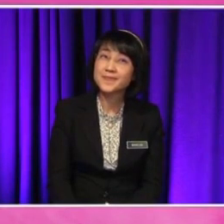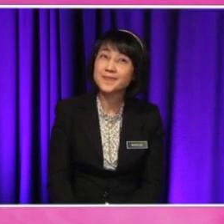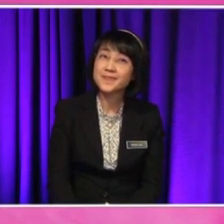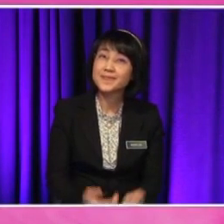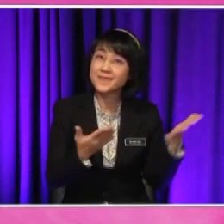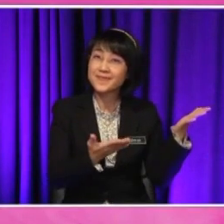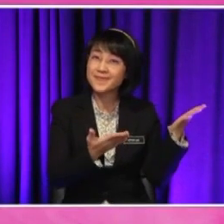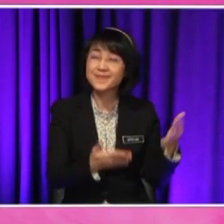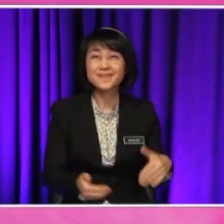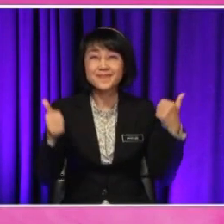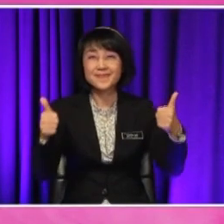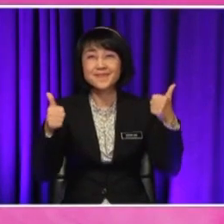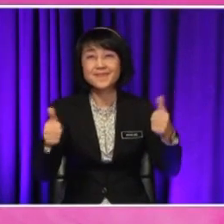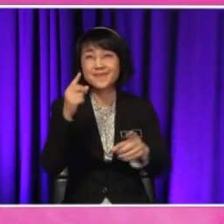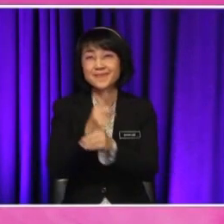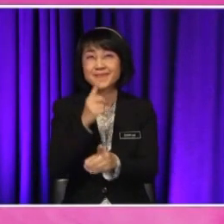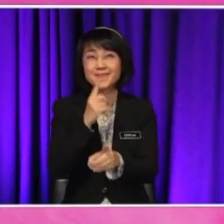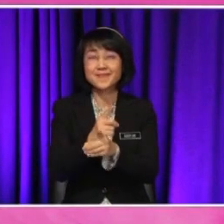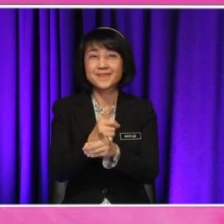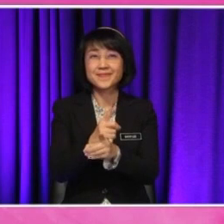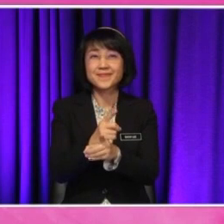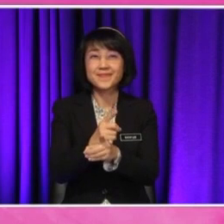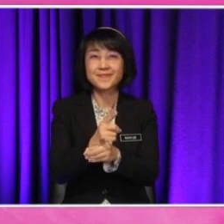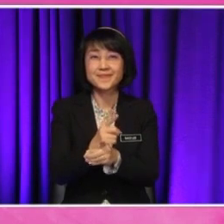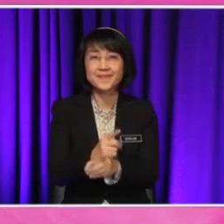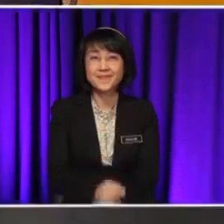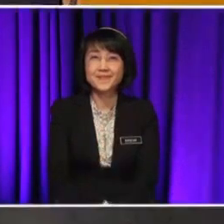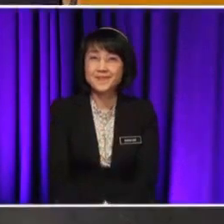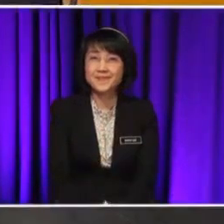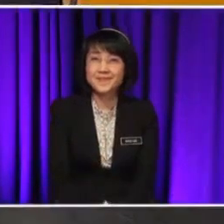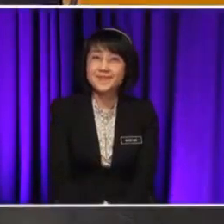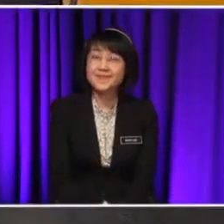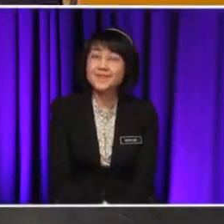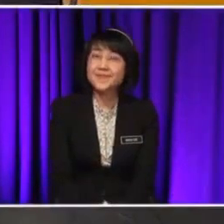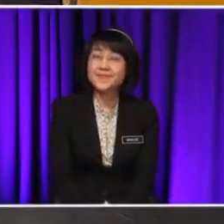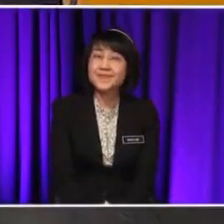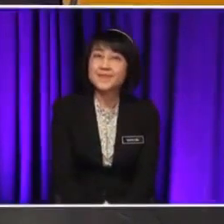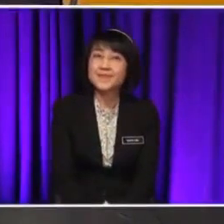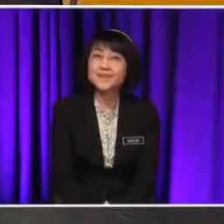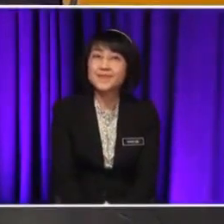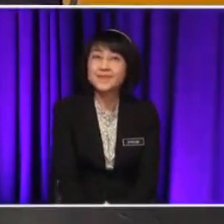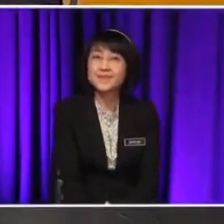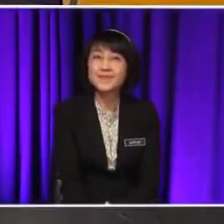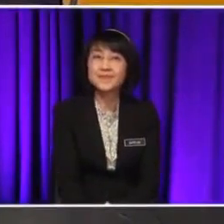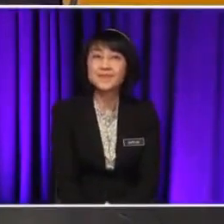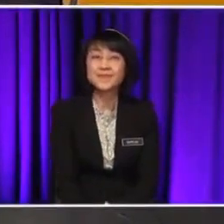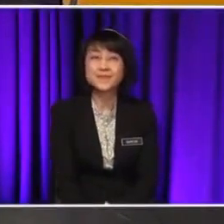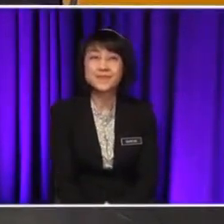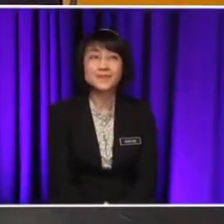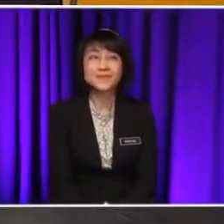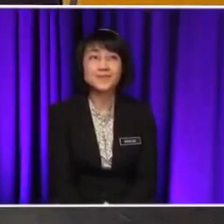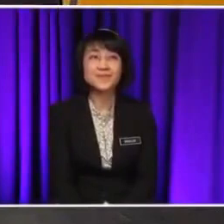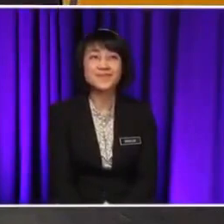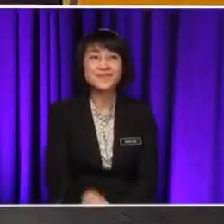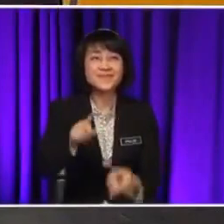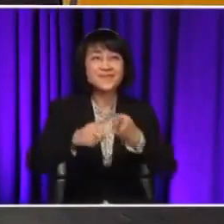Teng-teng. Ya, hebat. Betul cikgu. Okey, betul jawapan dia. Aha, itulah dia. Hebat ke singa ni. Kawan-kawan,